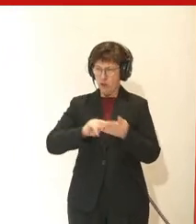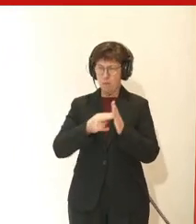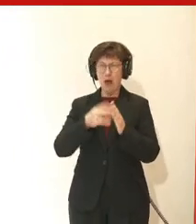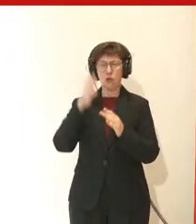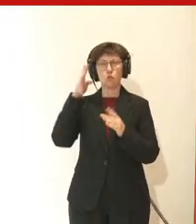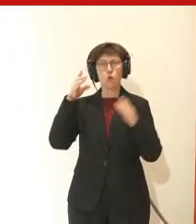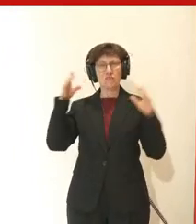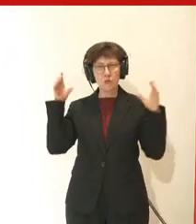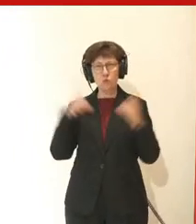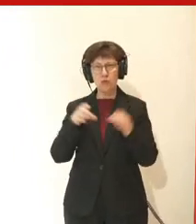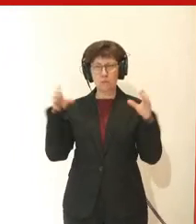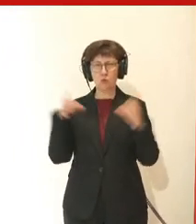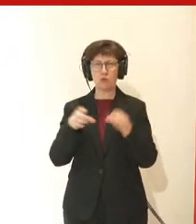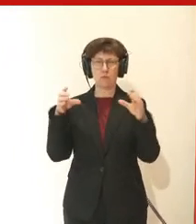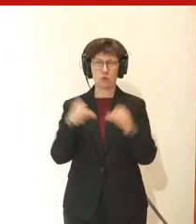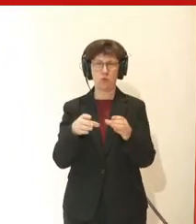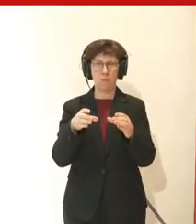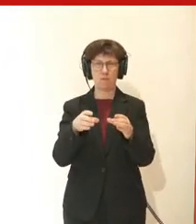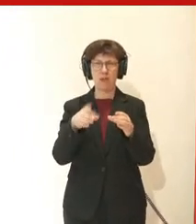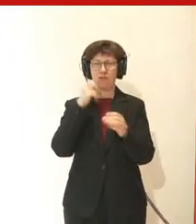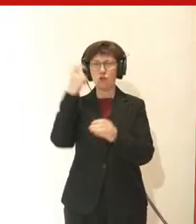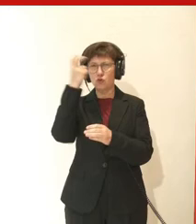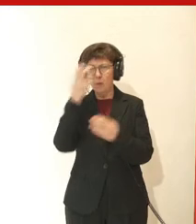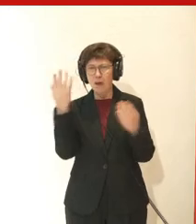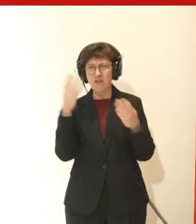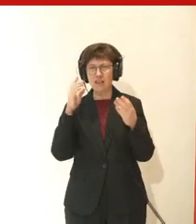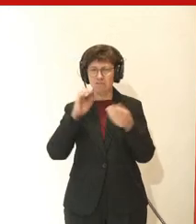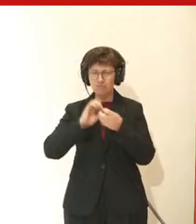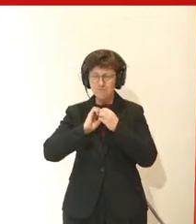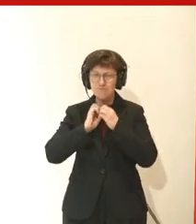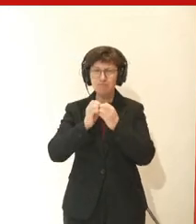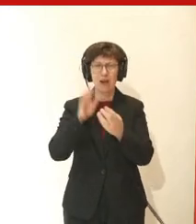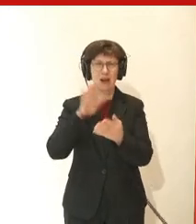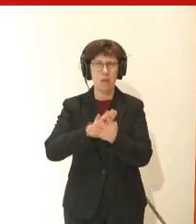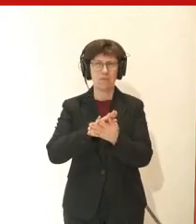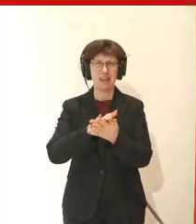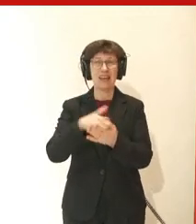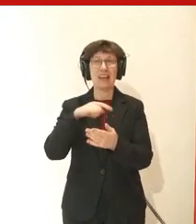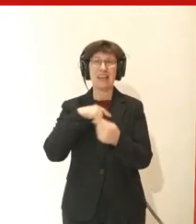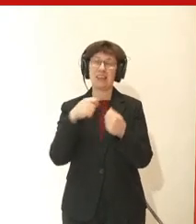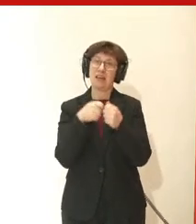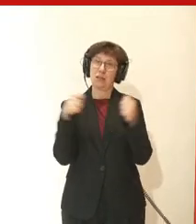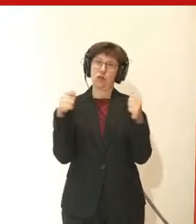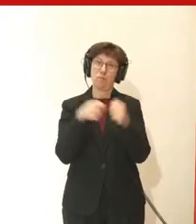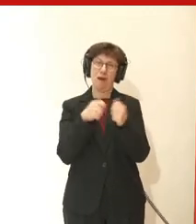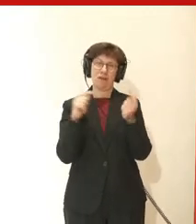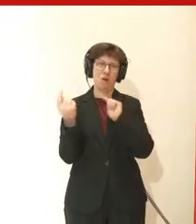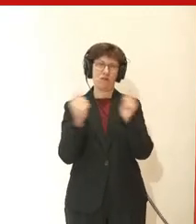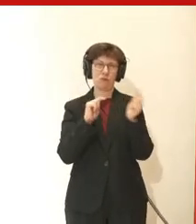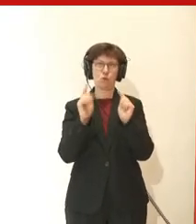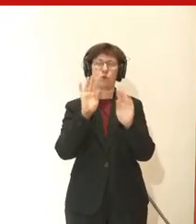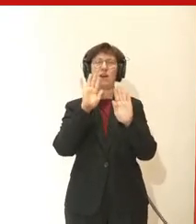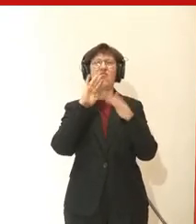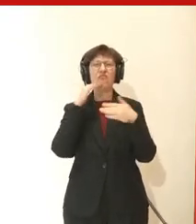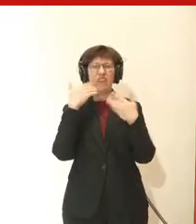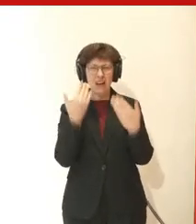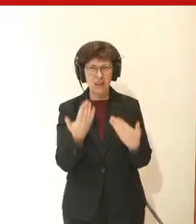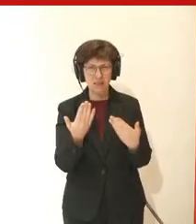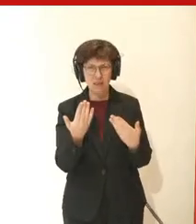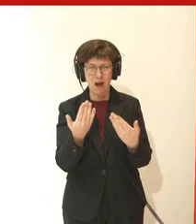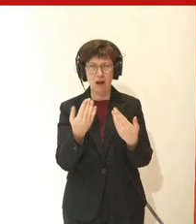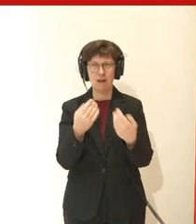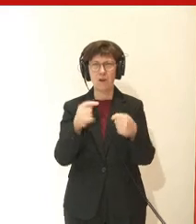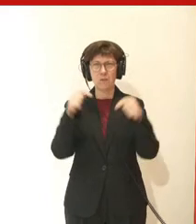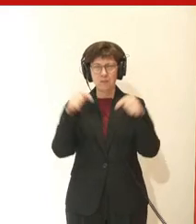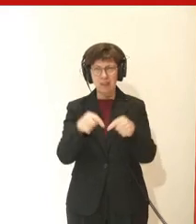gemeinsam zu spinnen und dafür zu sorgen dass sie auch gelingen ich bin gespannt auf die debatte ich danke euch dass ihr hier